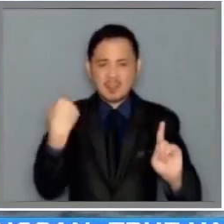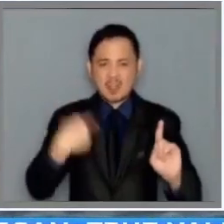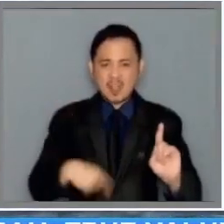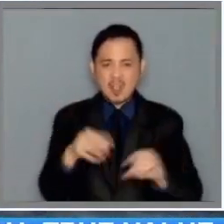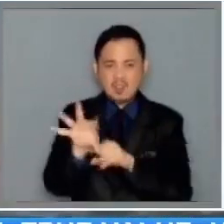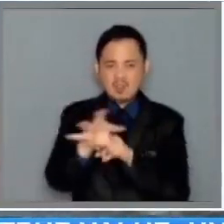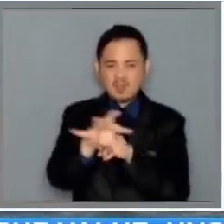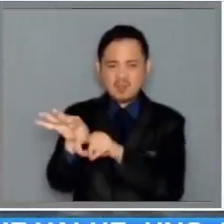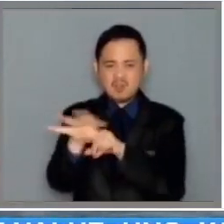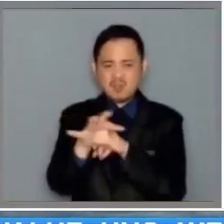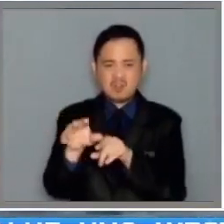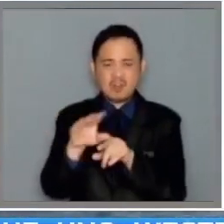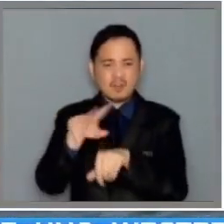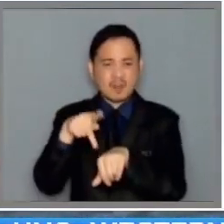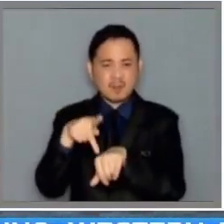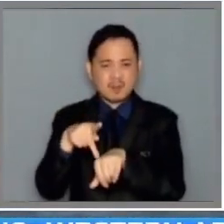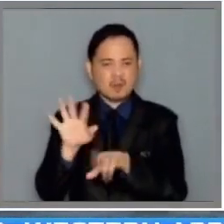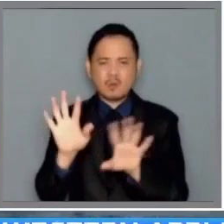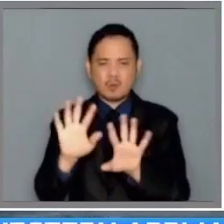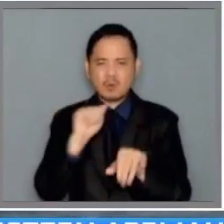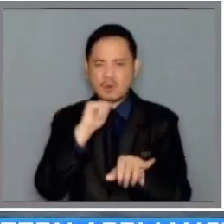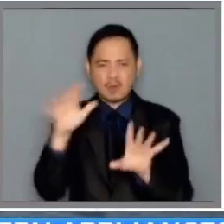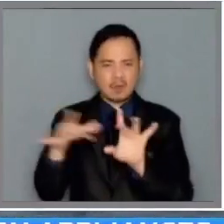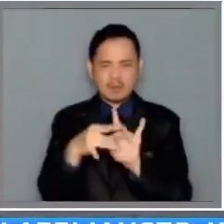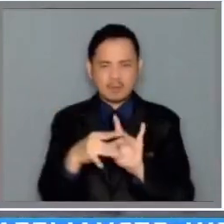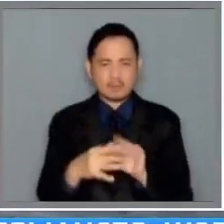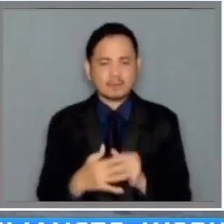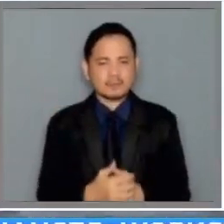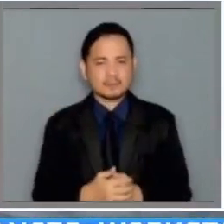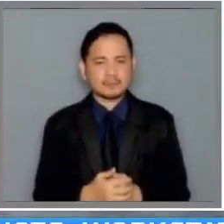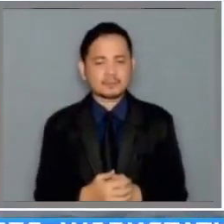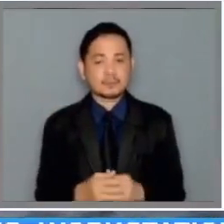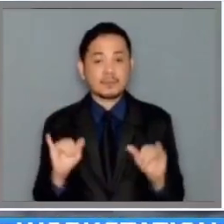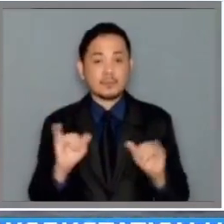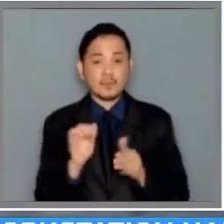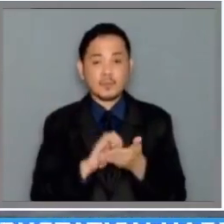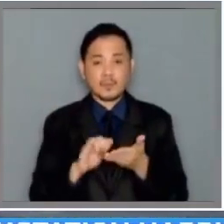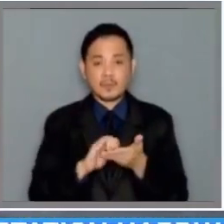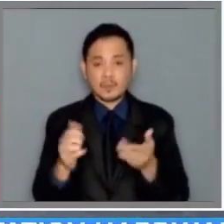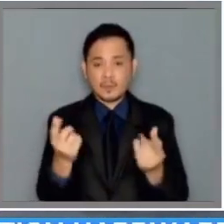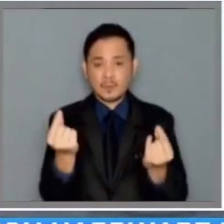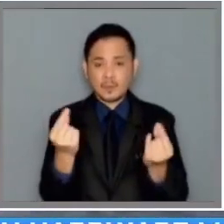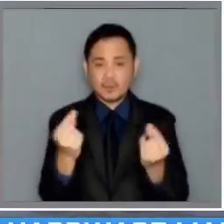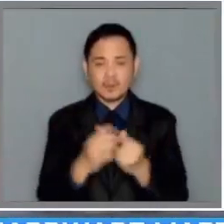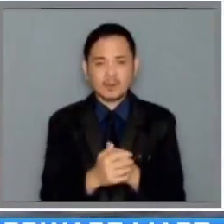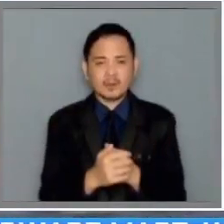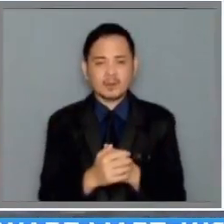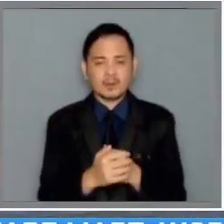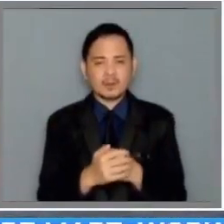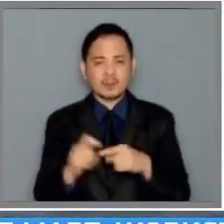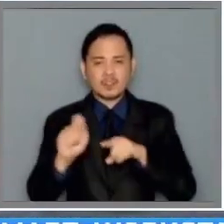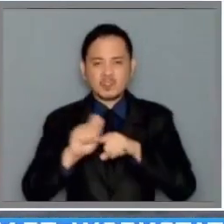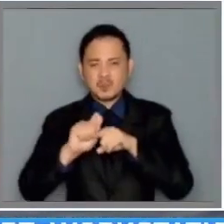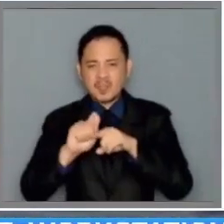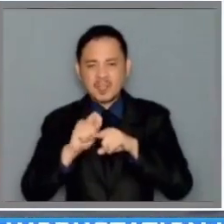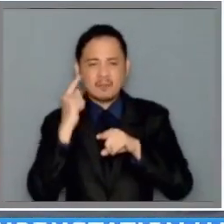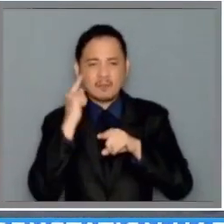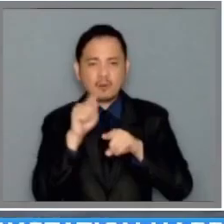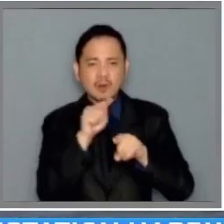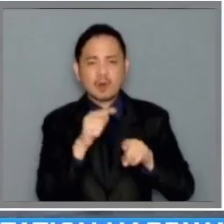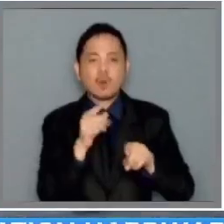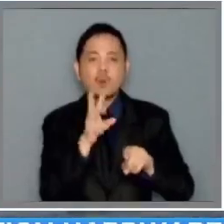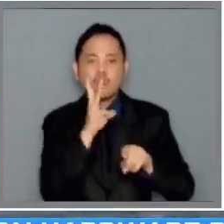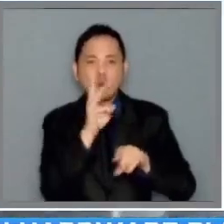ng Pilipinas sa West Philippine Sea. Kabilang din sa exercises ay ang pag-spray ng apoy o pag-spray ng tubig sa nasusunog na